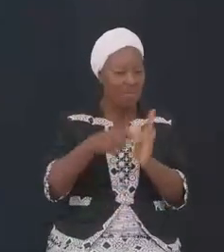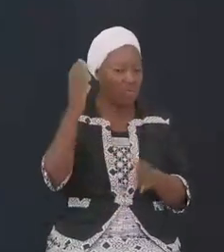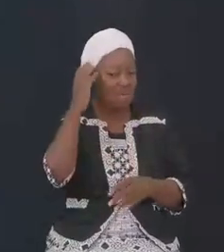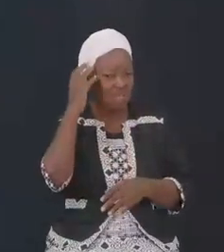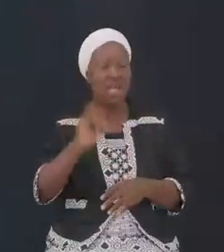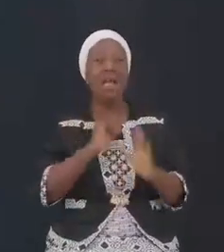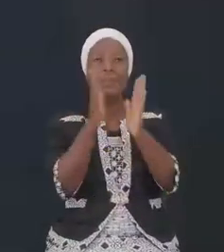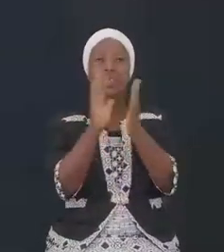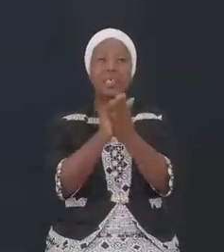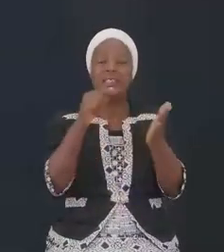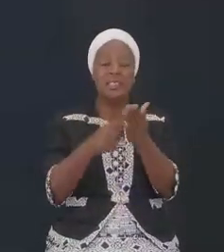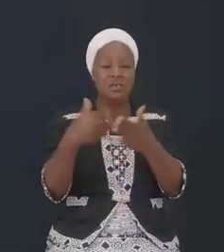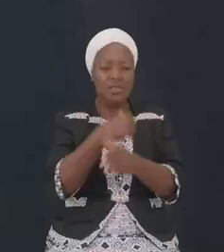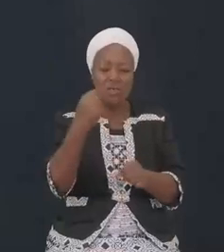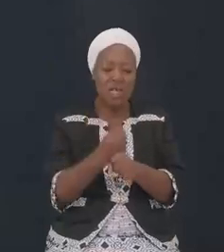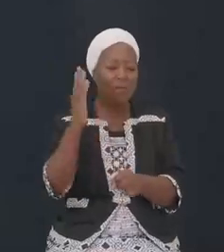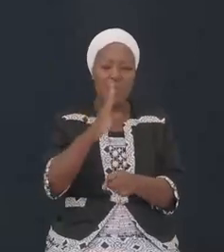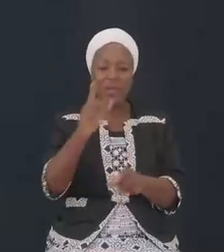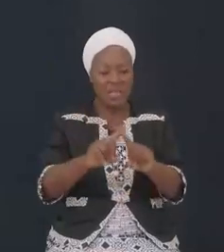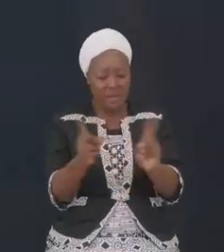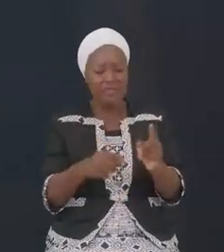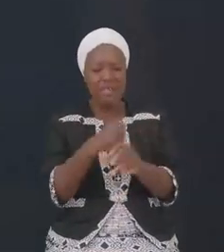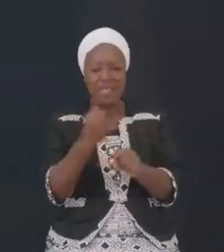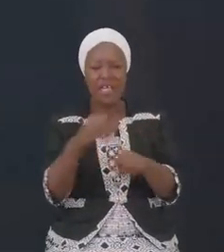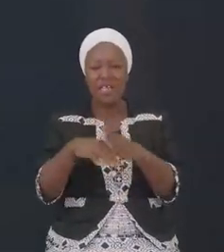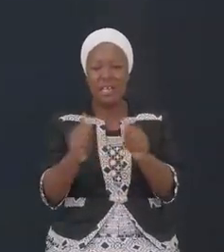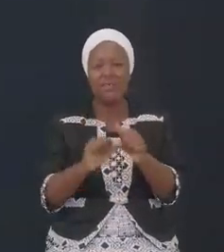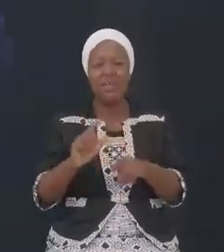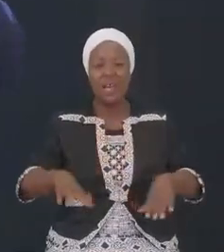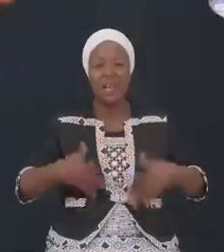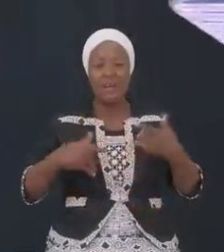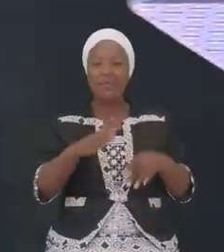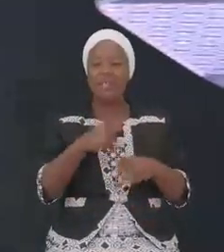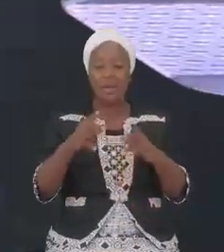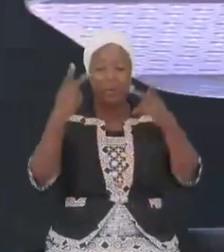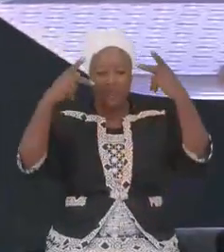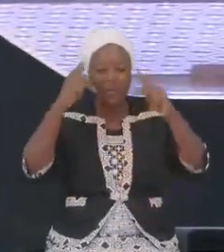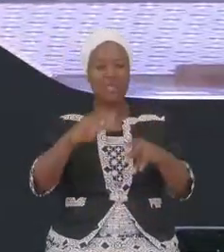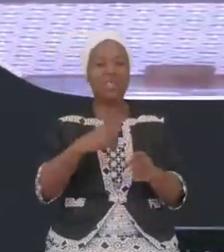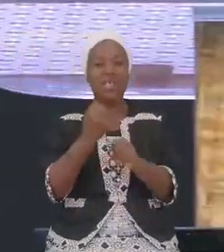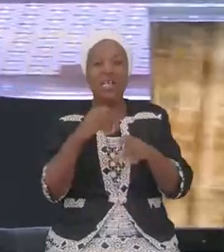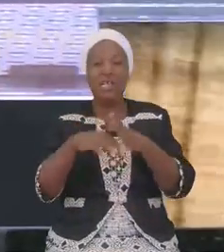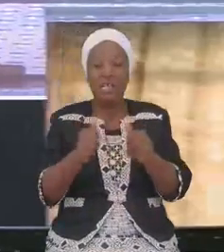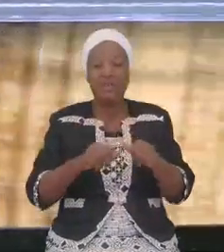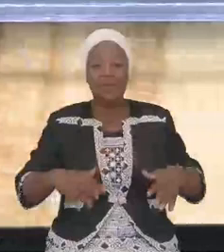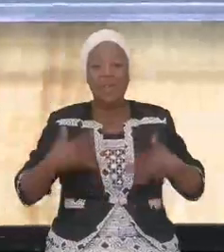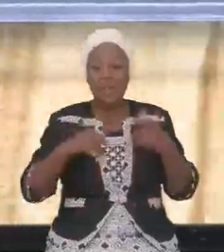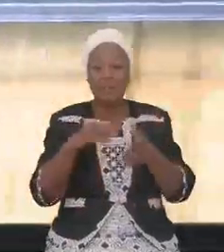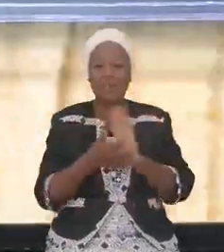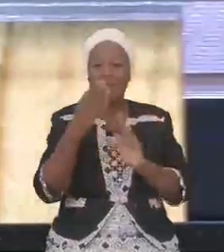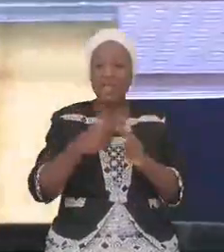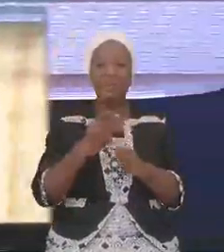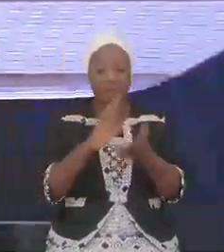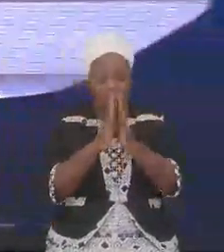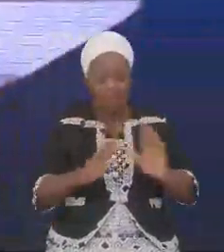que cette année soit une année différente dans chaque vie, une année prospère dans chaque vie, une année